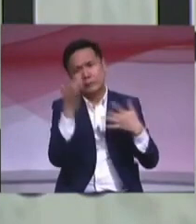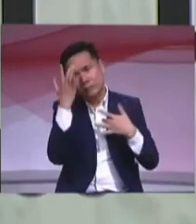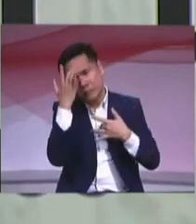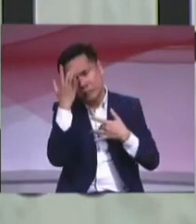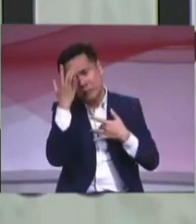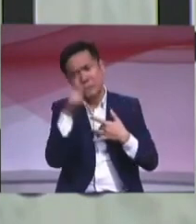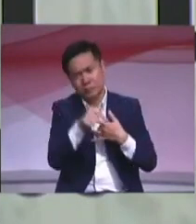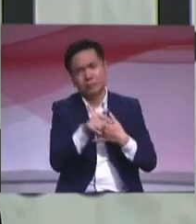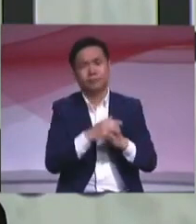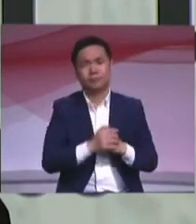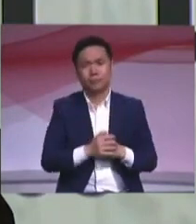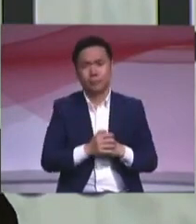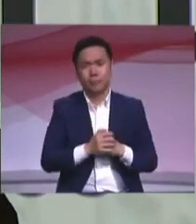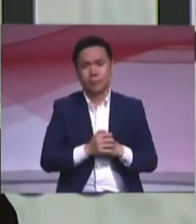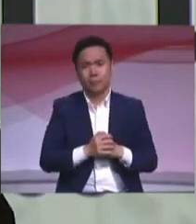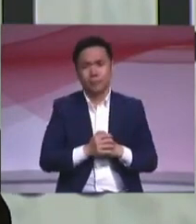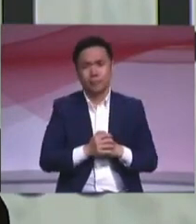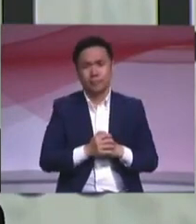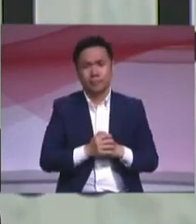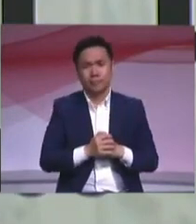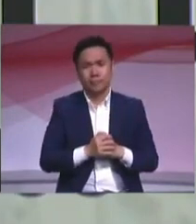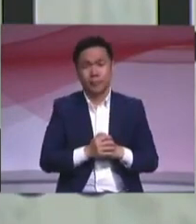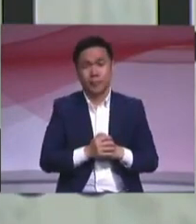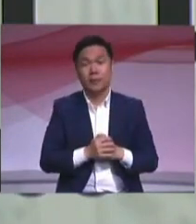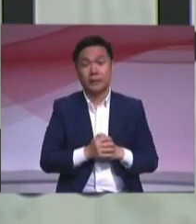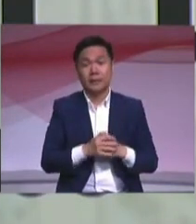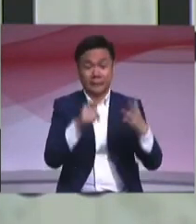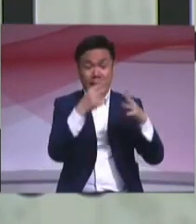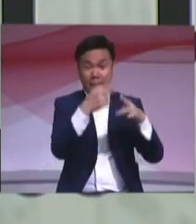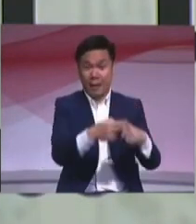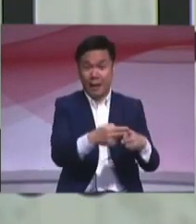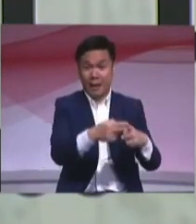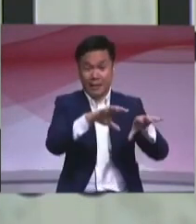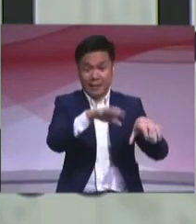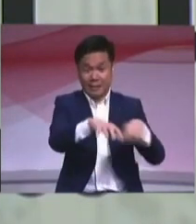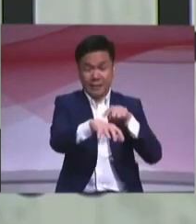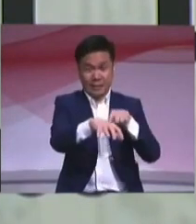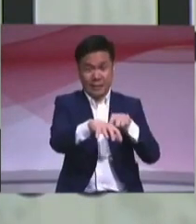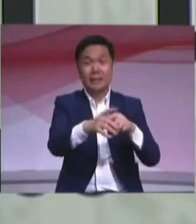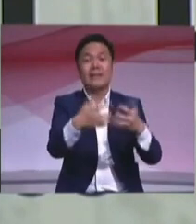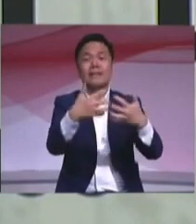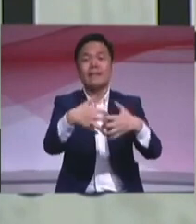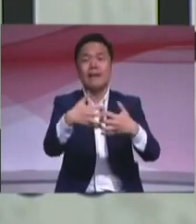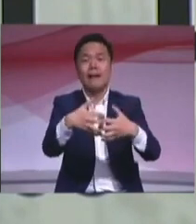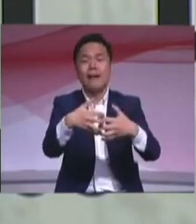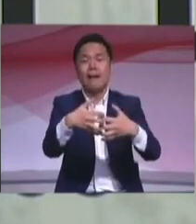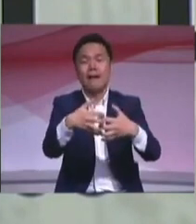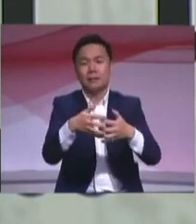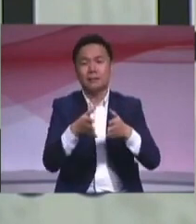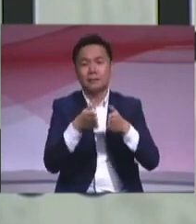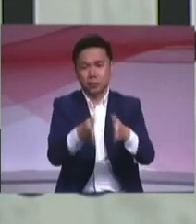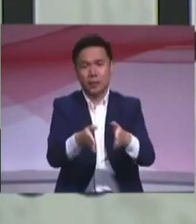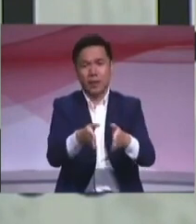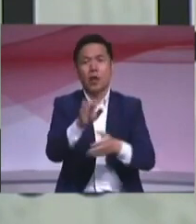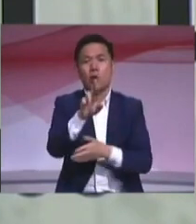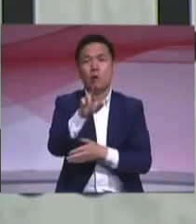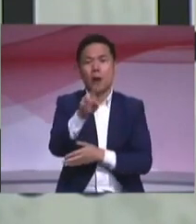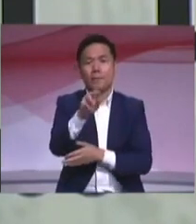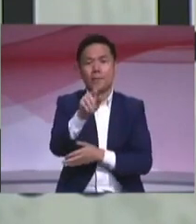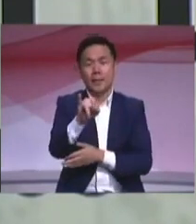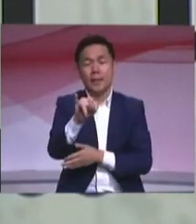positif COVID-19. Nama kluster ini merujuk kepada lokaliti kilang tersebut yang terletak di Jalan Rami